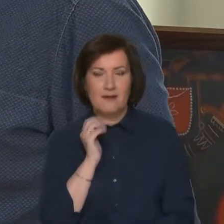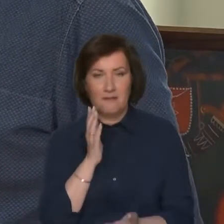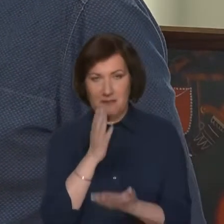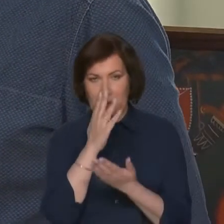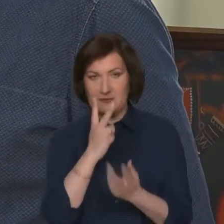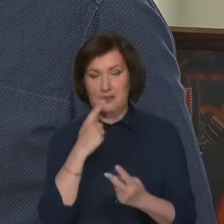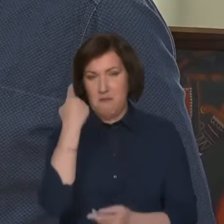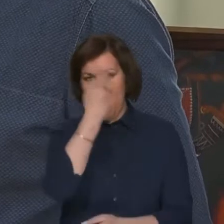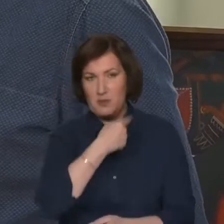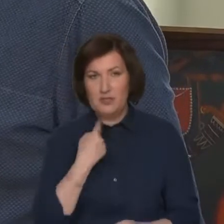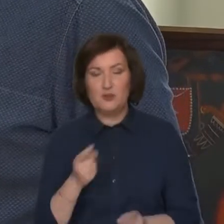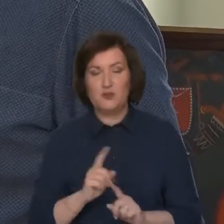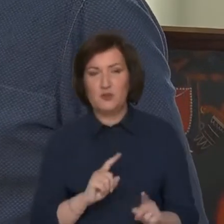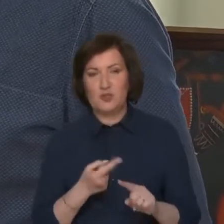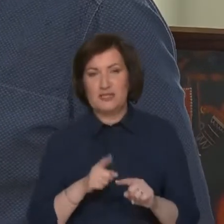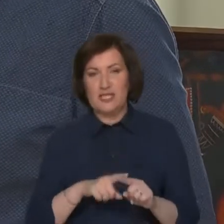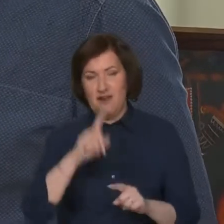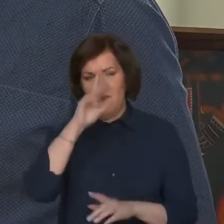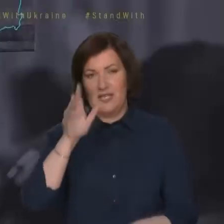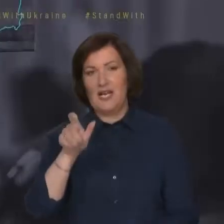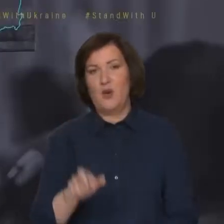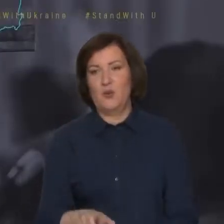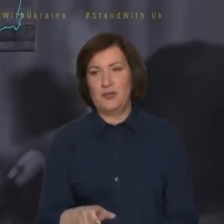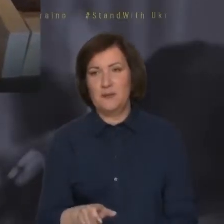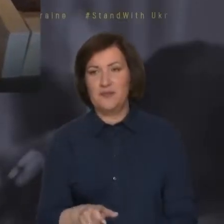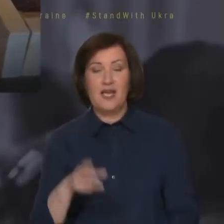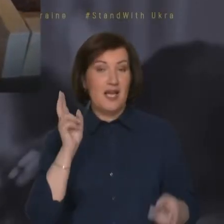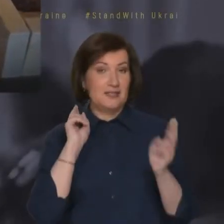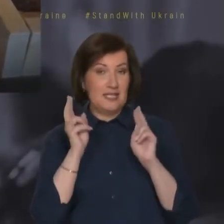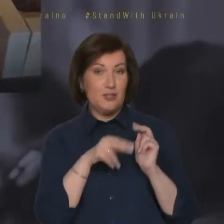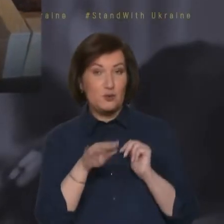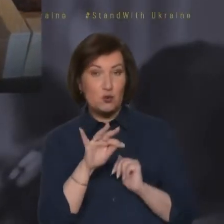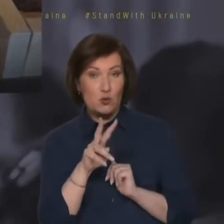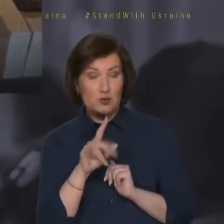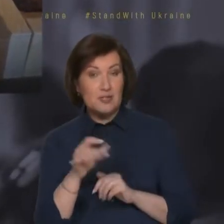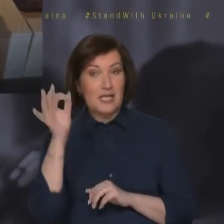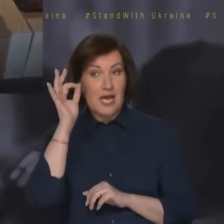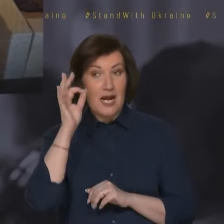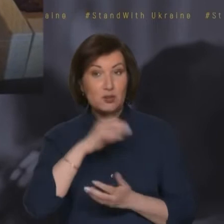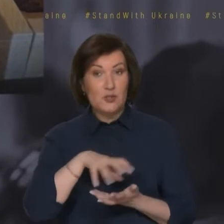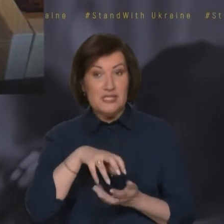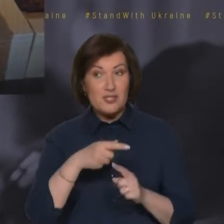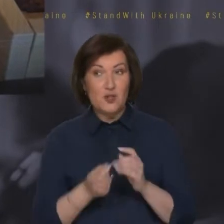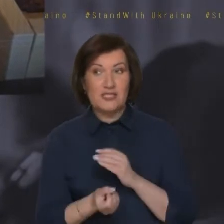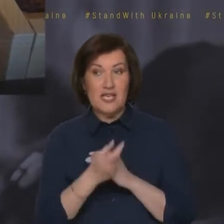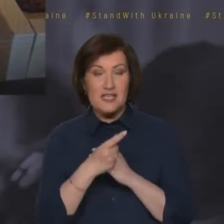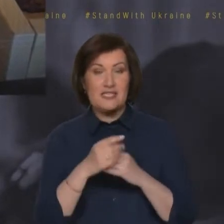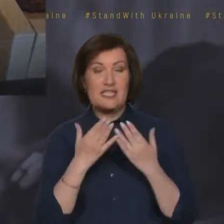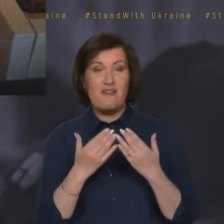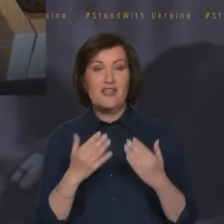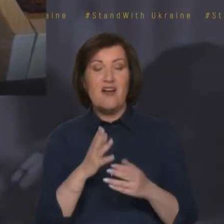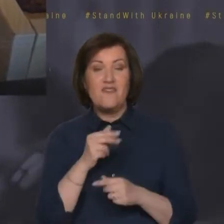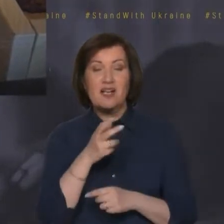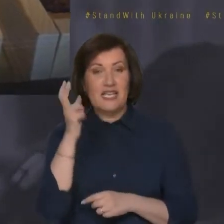обличчю видно, що це велика людина. Зачіску Бориса Джонсона нагадує тістечко, яке з'явилося на вітрині одного з